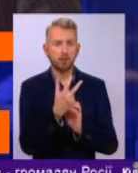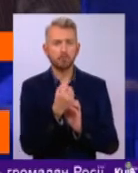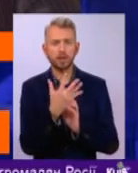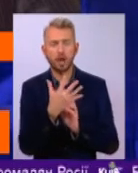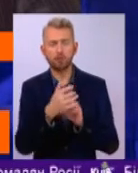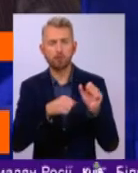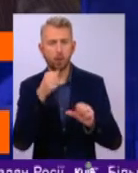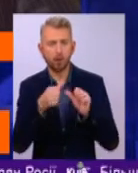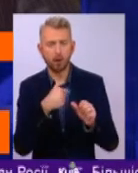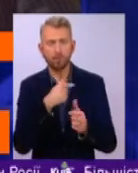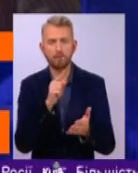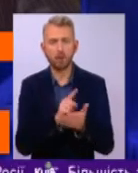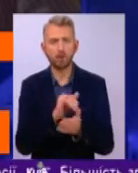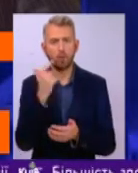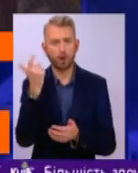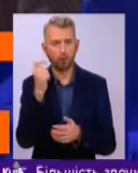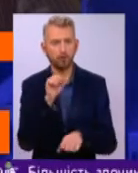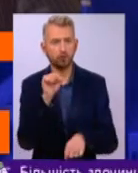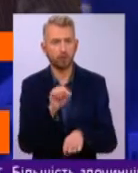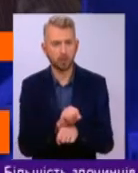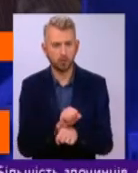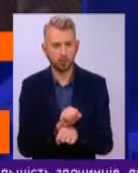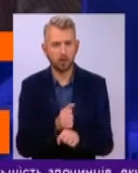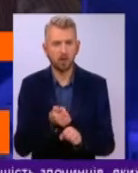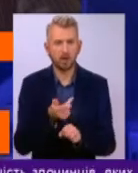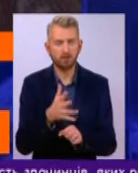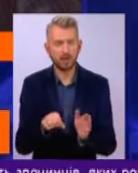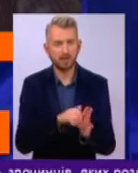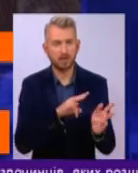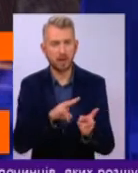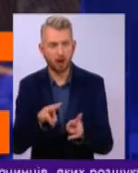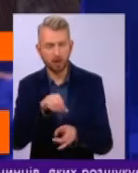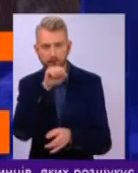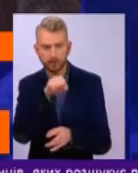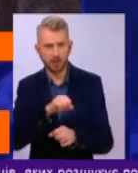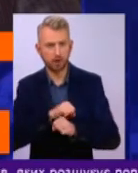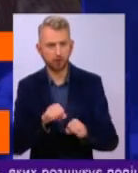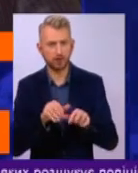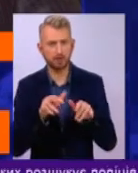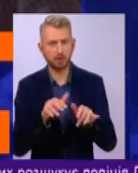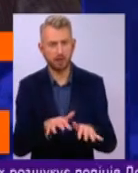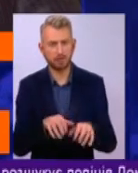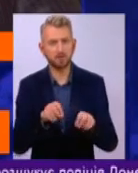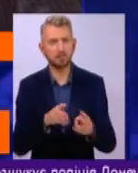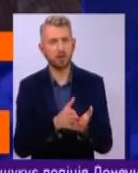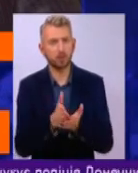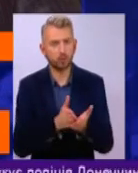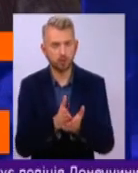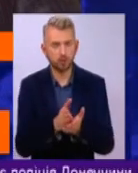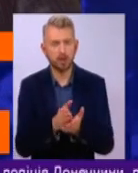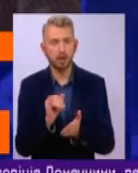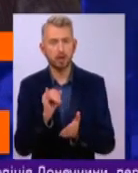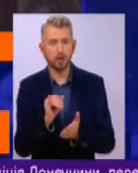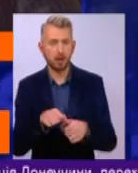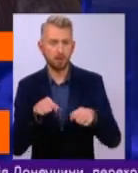вдалося у Харкові зупинити хвилю терактів завдяки рішучим діям спецслужб та